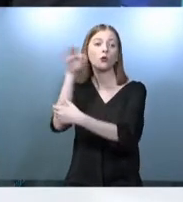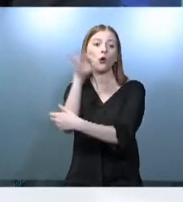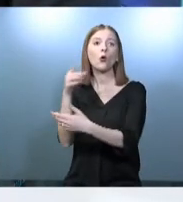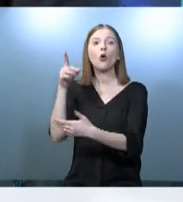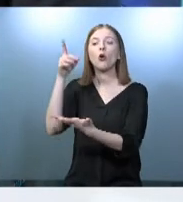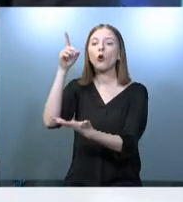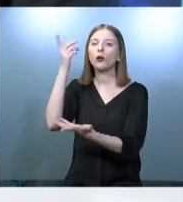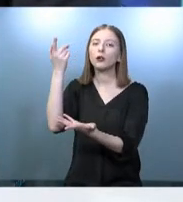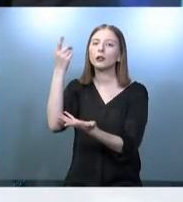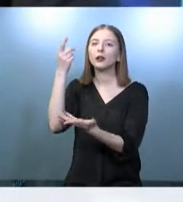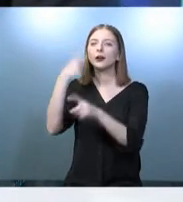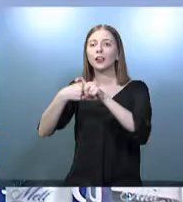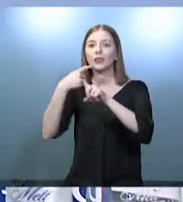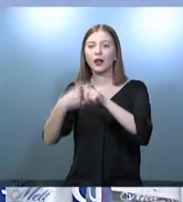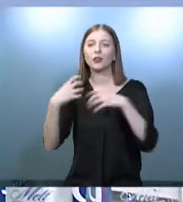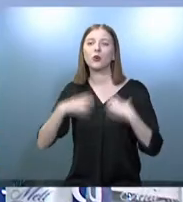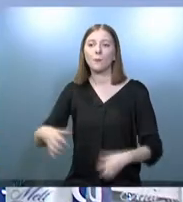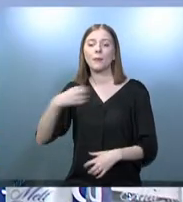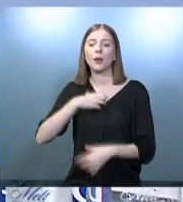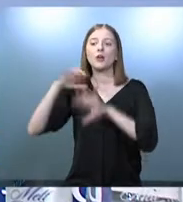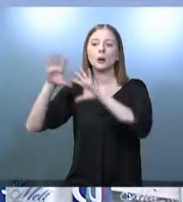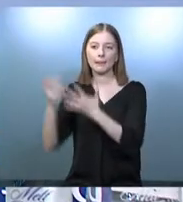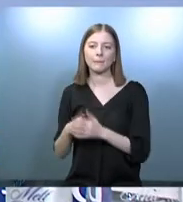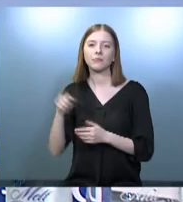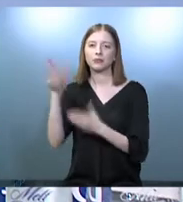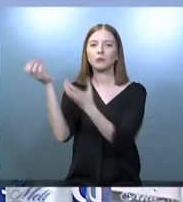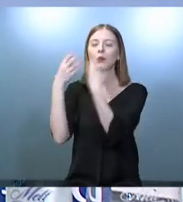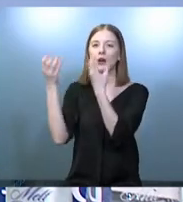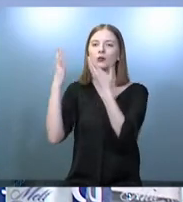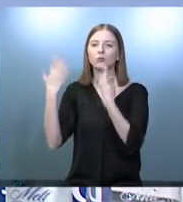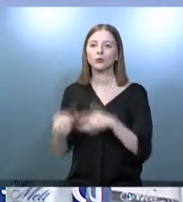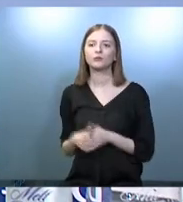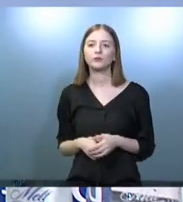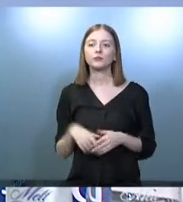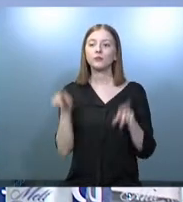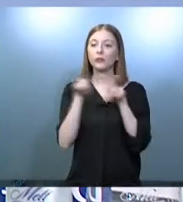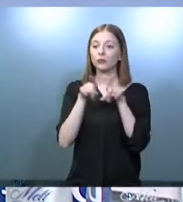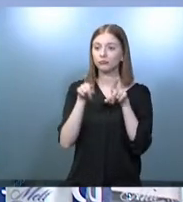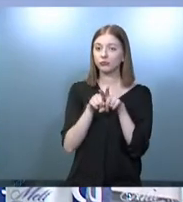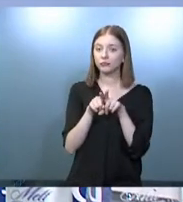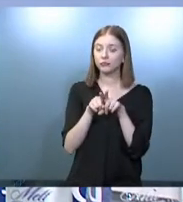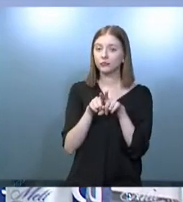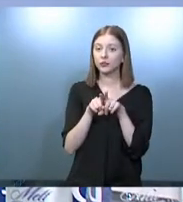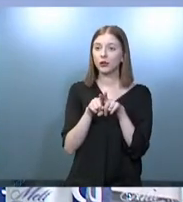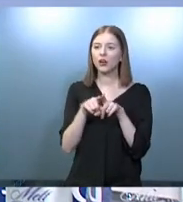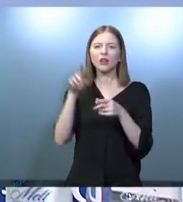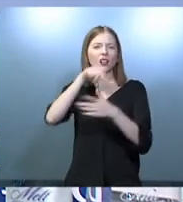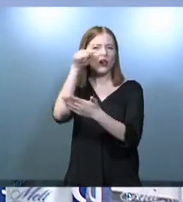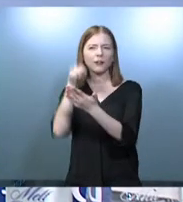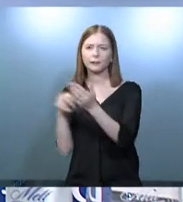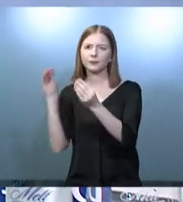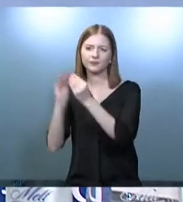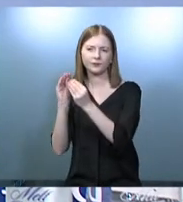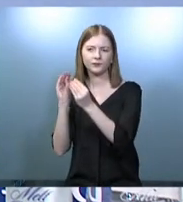į Kėdainių rajono merus. Aš su to pačiu klausimu, kodėl rinkėjas turėtų balsuoti už jūsų